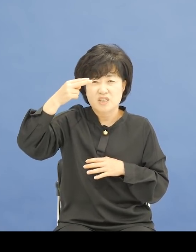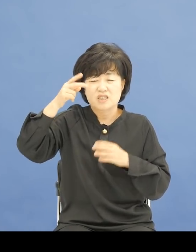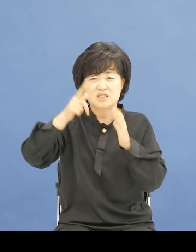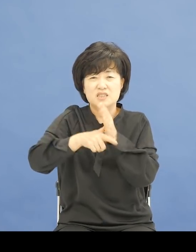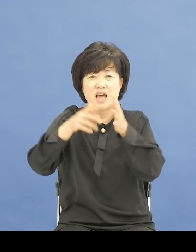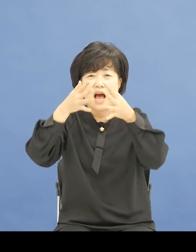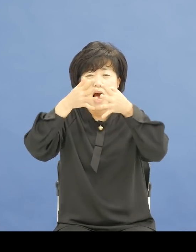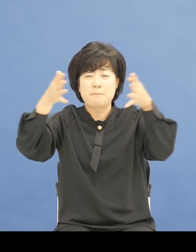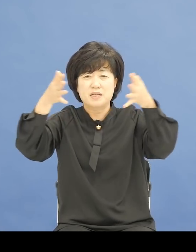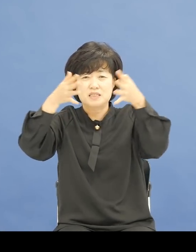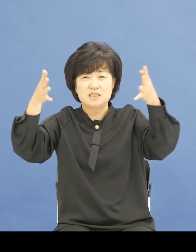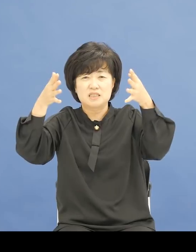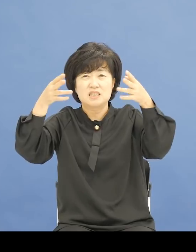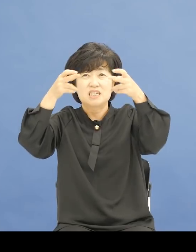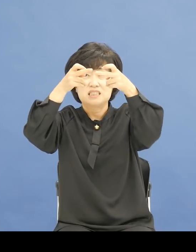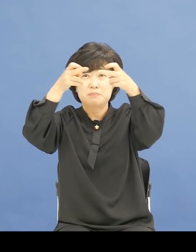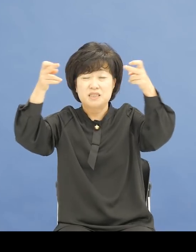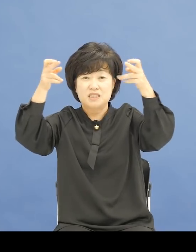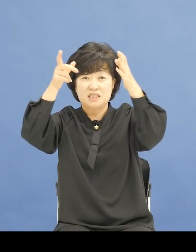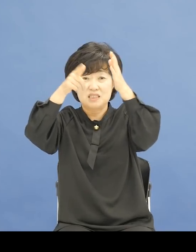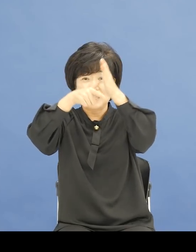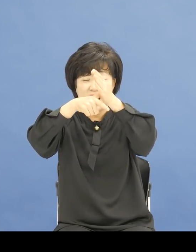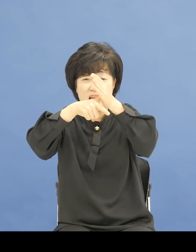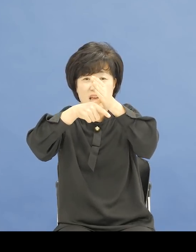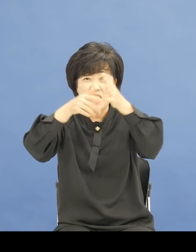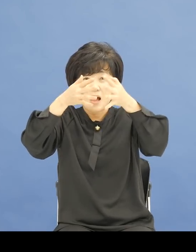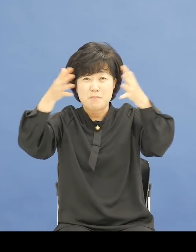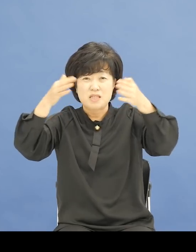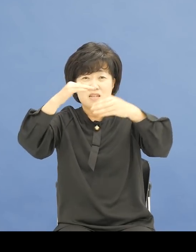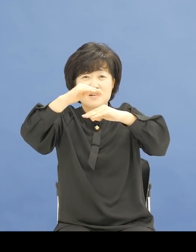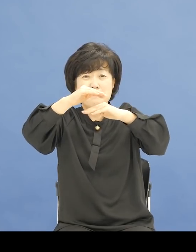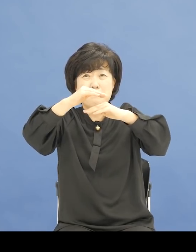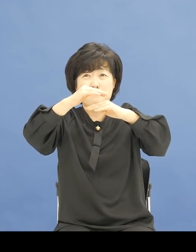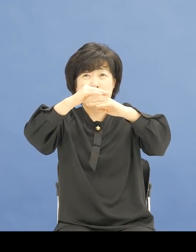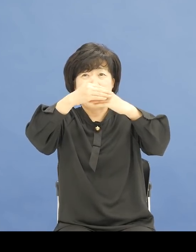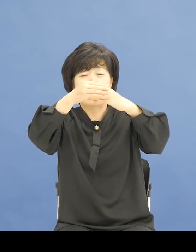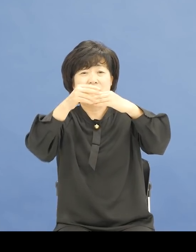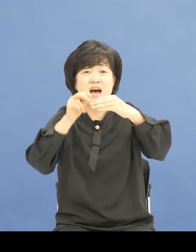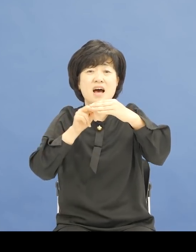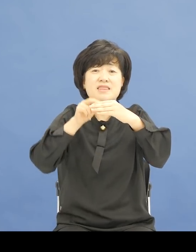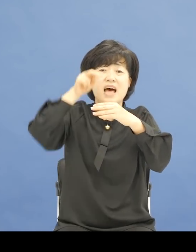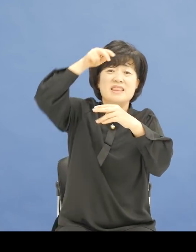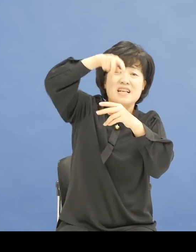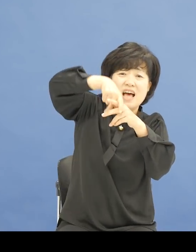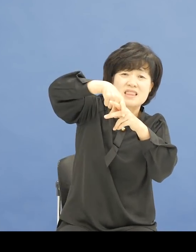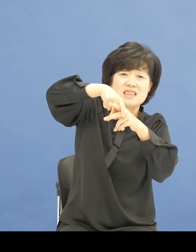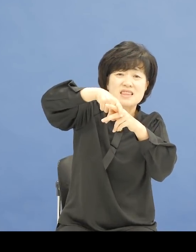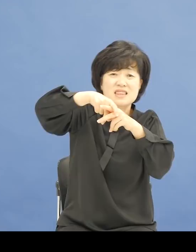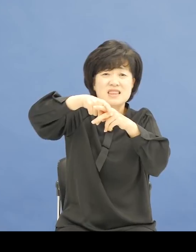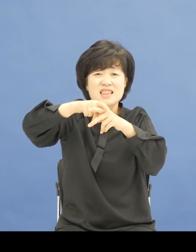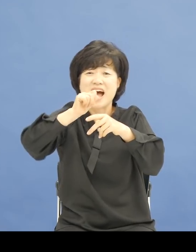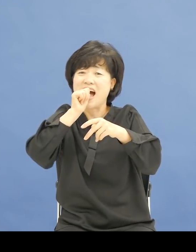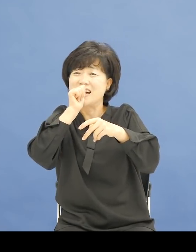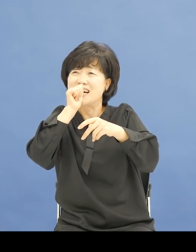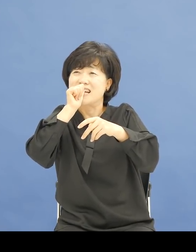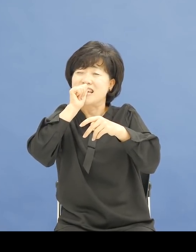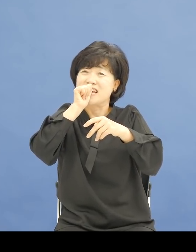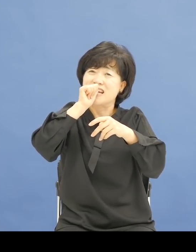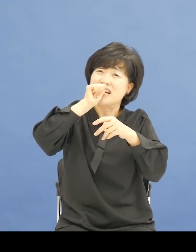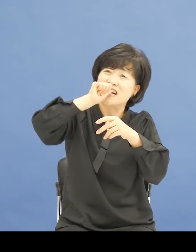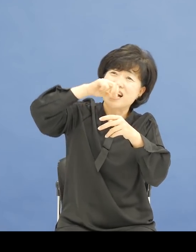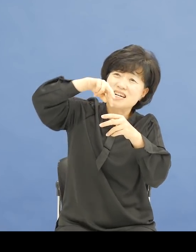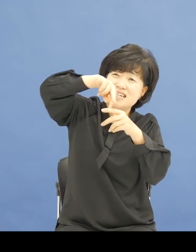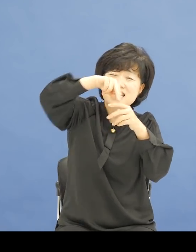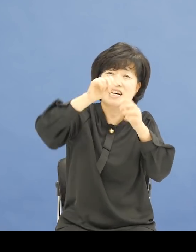당시 아파트 12층에 살았는데 네. 12층 베란다 난간으로 가셔서 그 위험천만하게 막 그 철봉